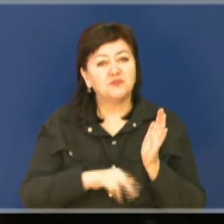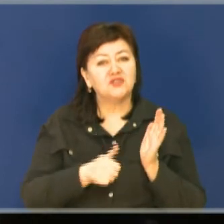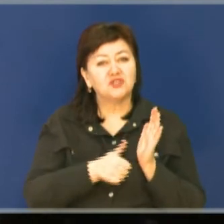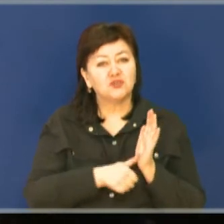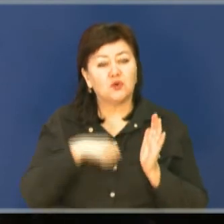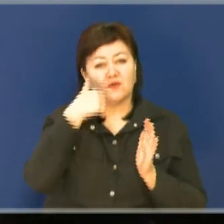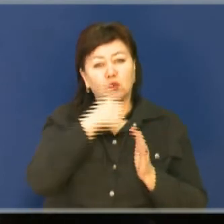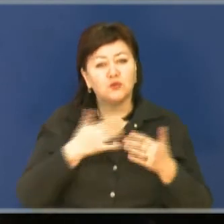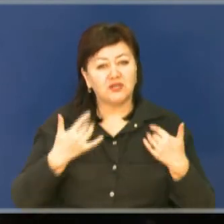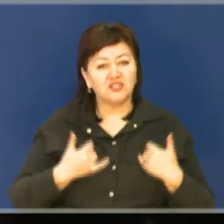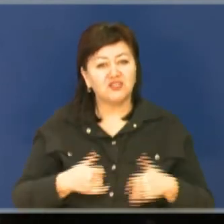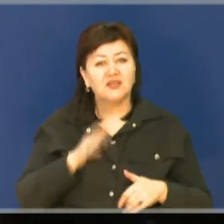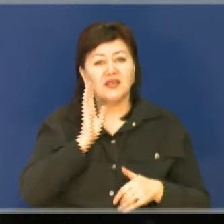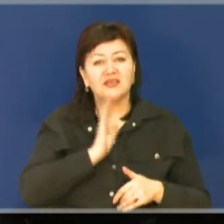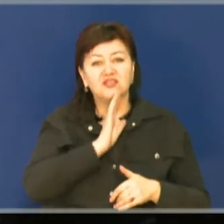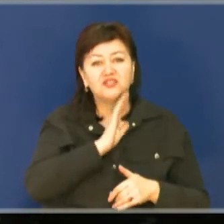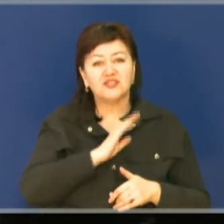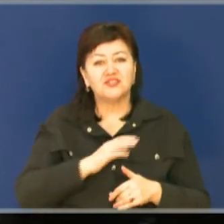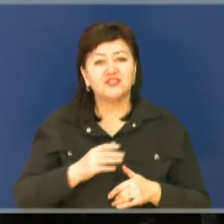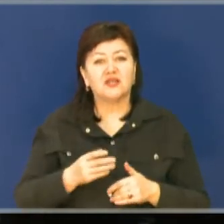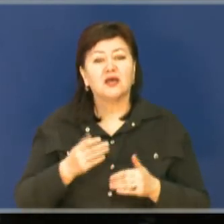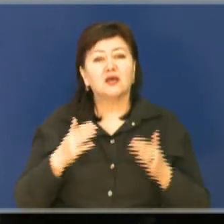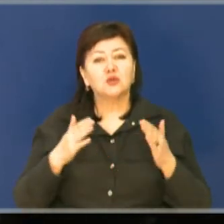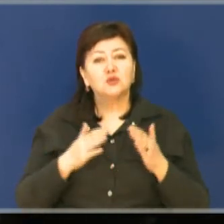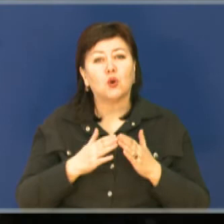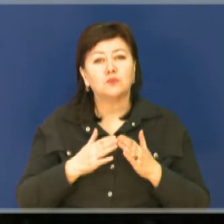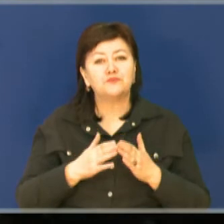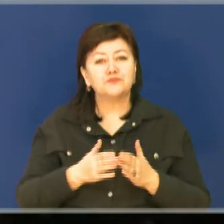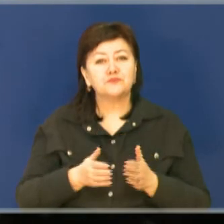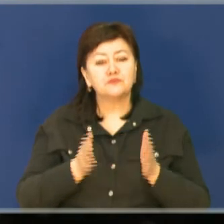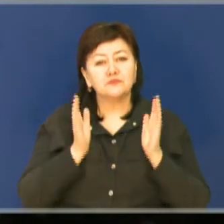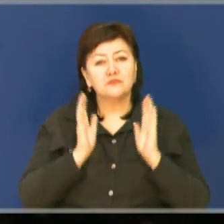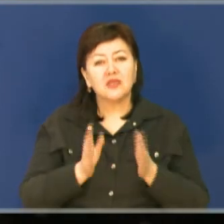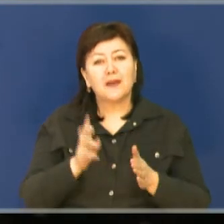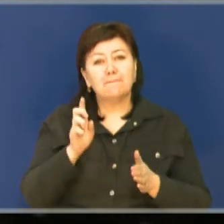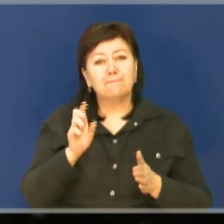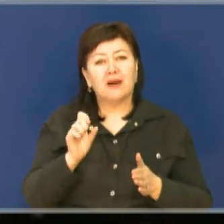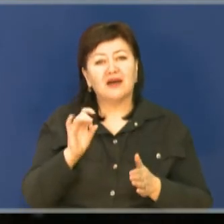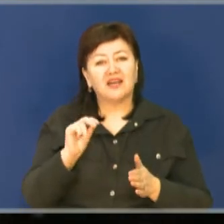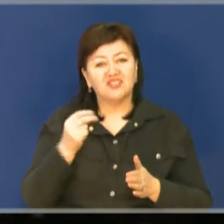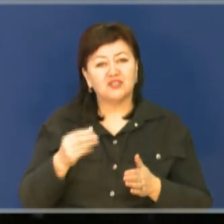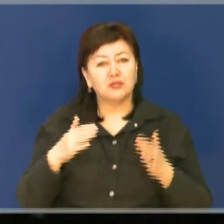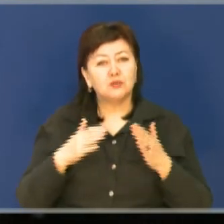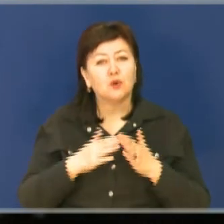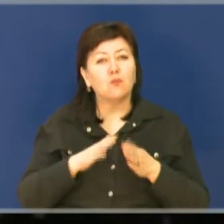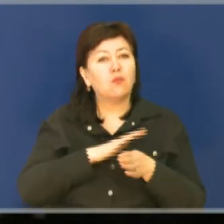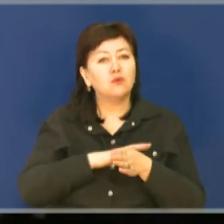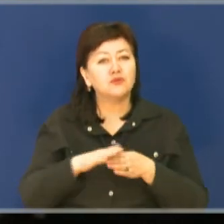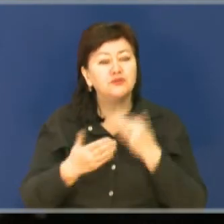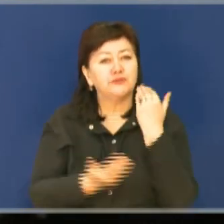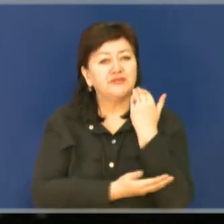на 4 хозяина барачного типа, выполнен полностью деревянный.